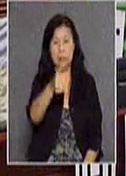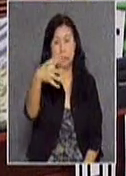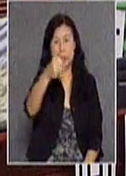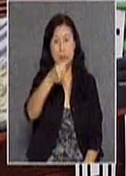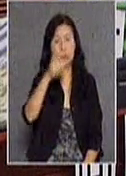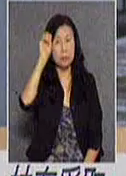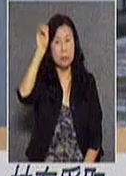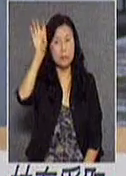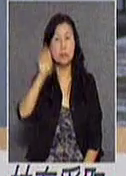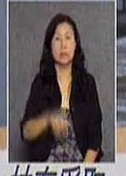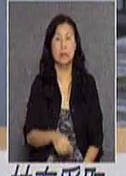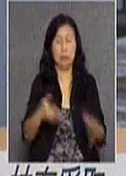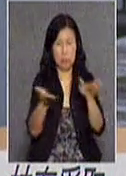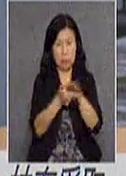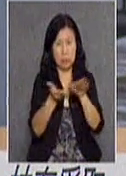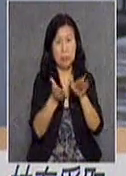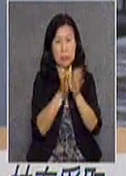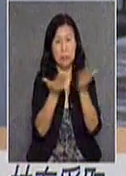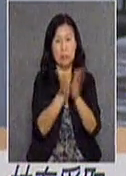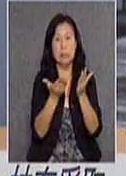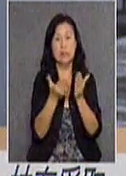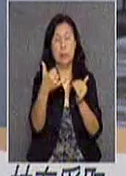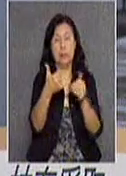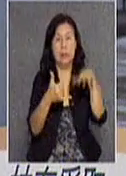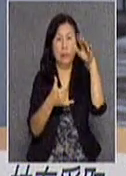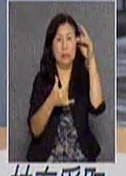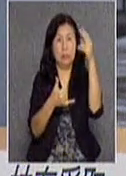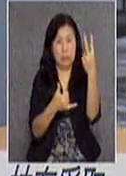動議載列於講稿附錄二的第